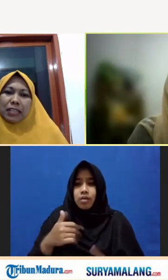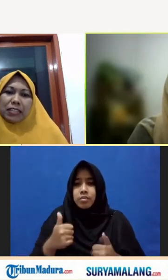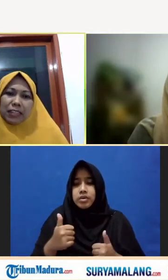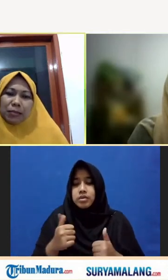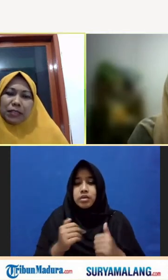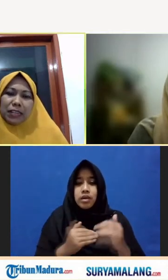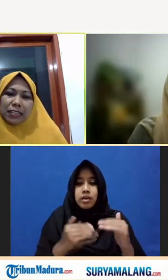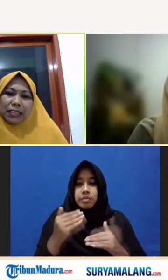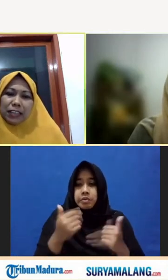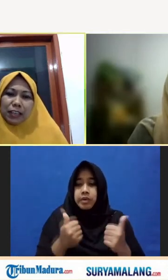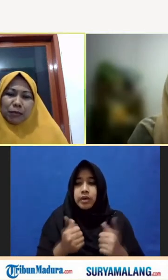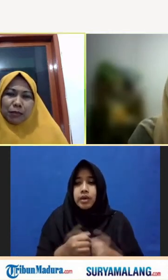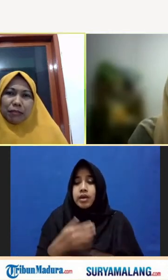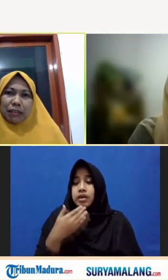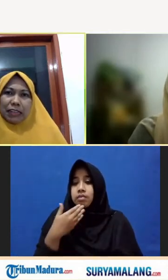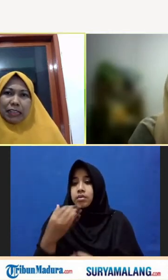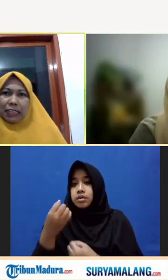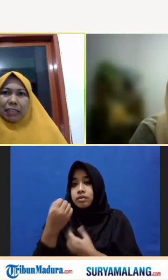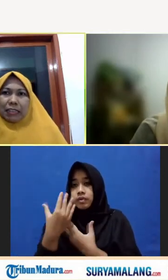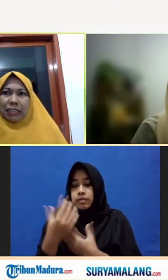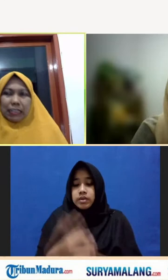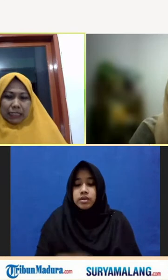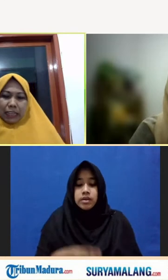Terima kasih atas penjelasannya, Bu Iva.